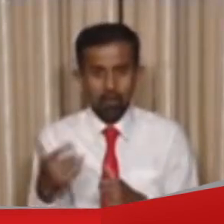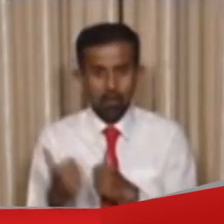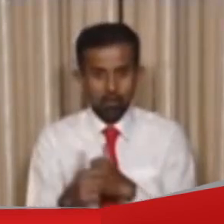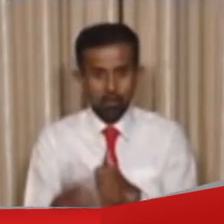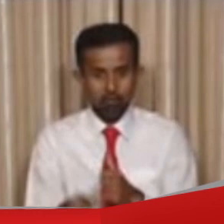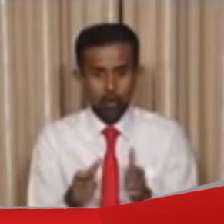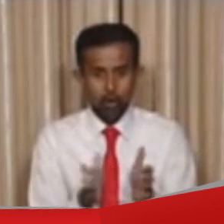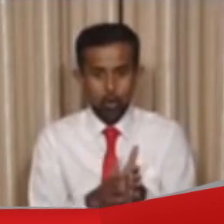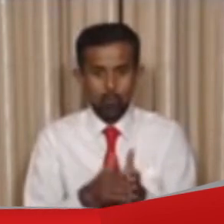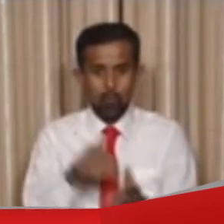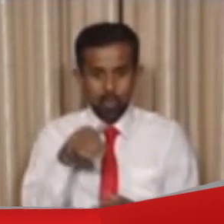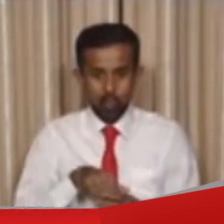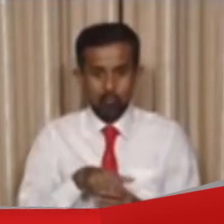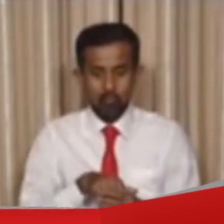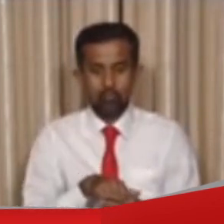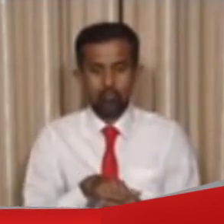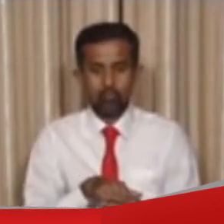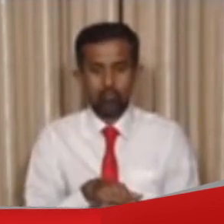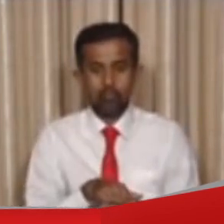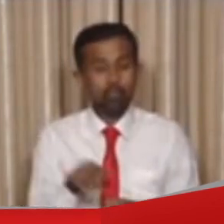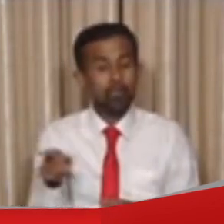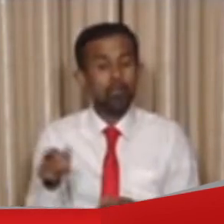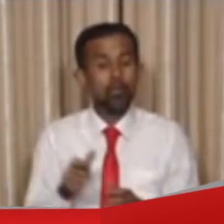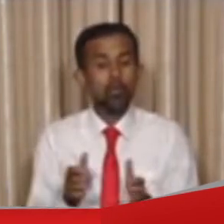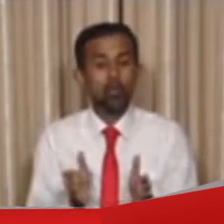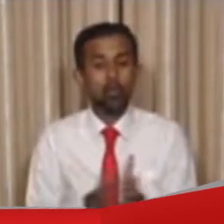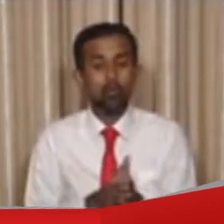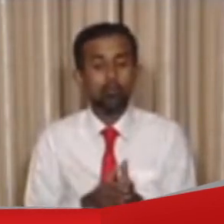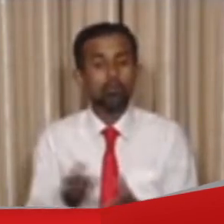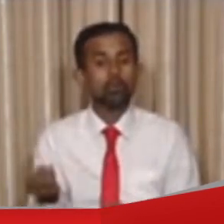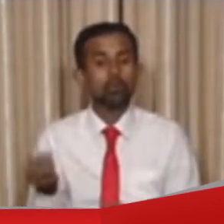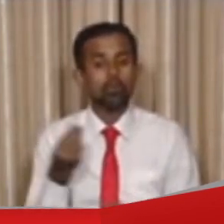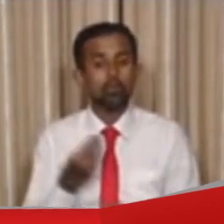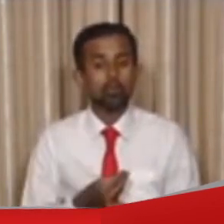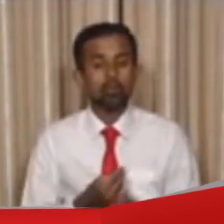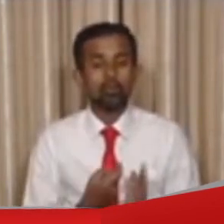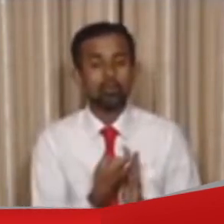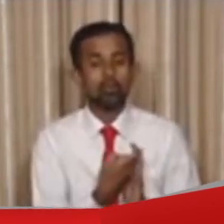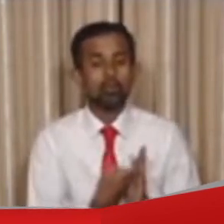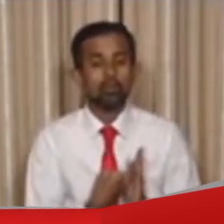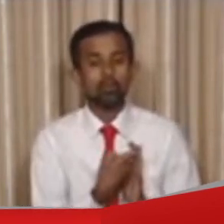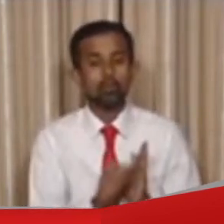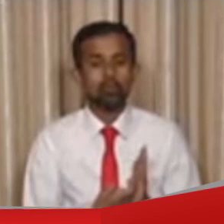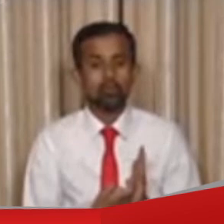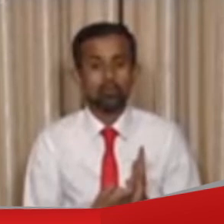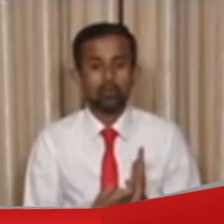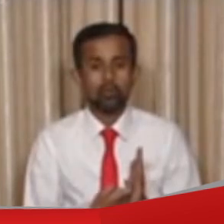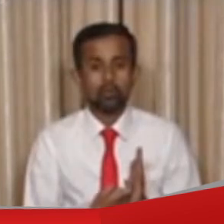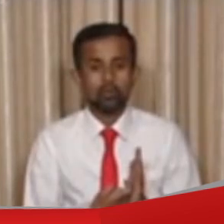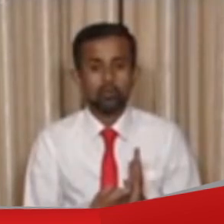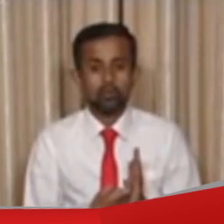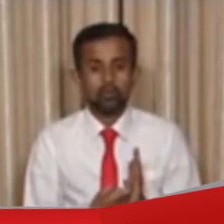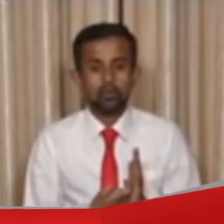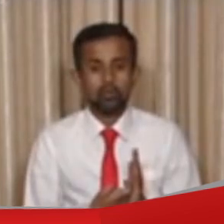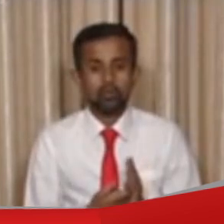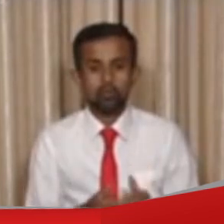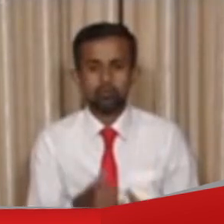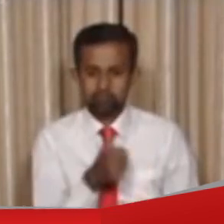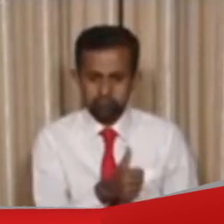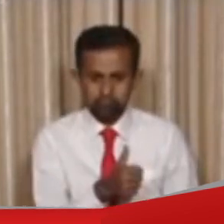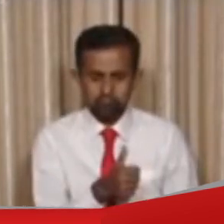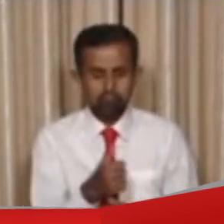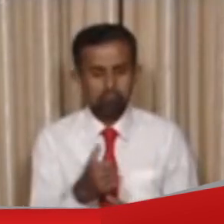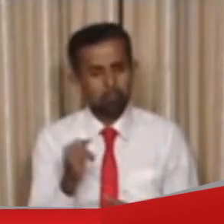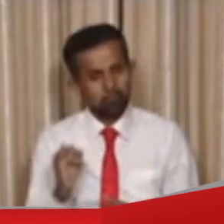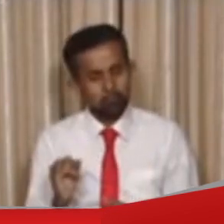සභා ගර්භයේදීම ඒ කමිටුව ලබා දීලා තිබෙන නිර්දේශ ඇත්ත වශයෙන් මේක වළංගුද